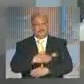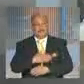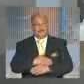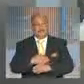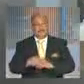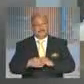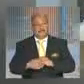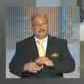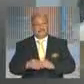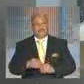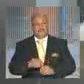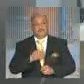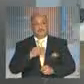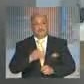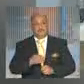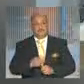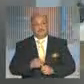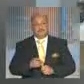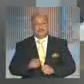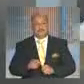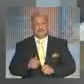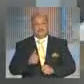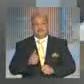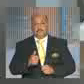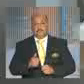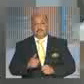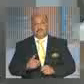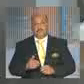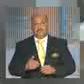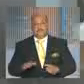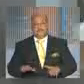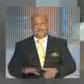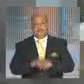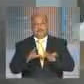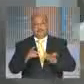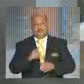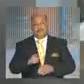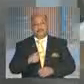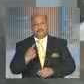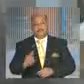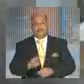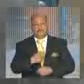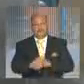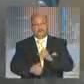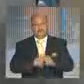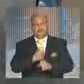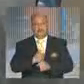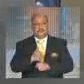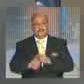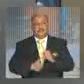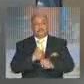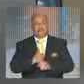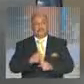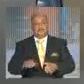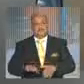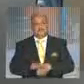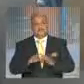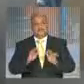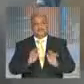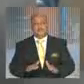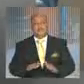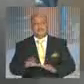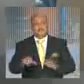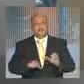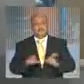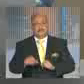الذكرى وفضاء الآتي عبر عيون المشتاقين زقاق. ونحن نعمل دائما على